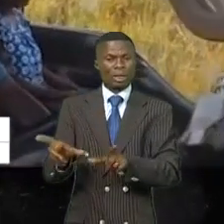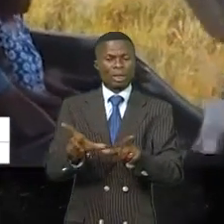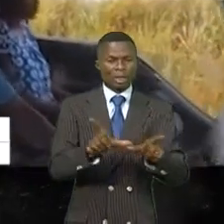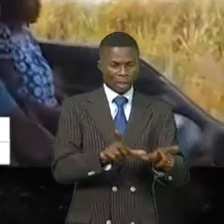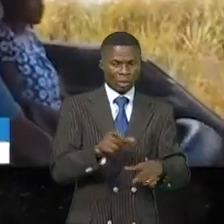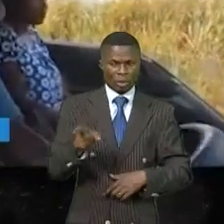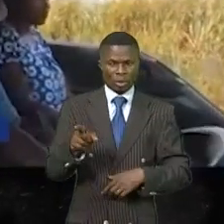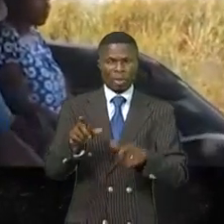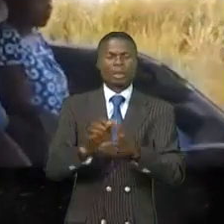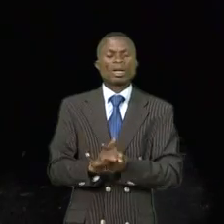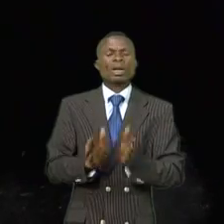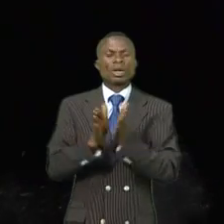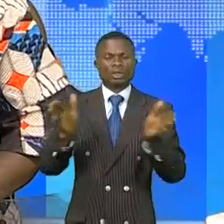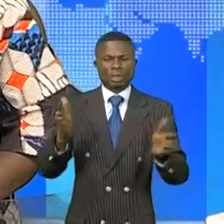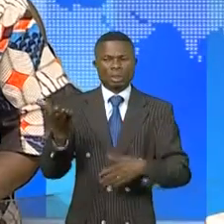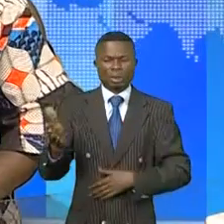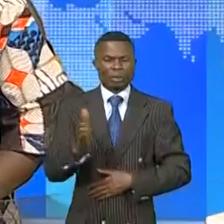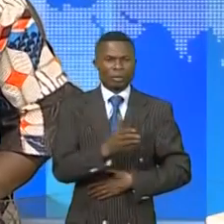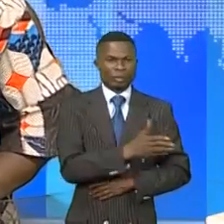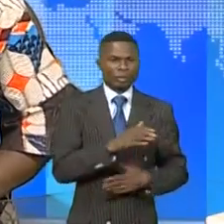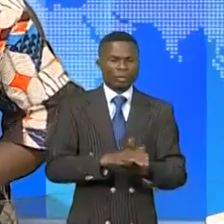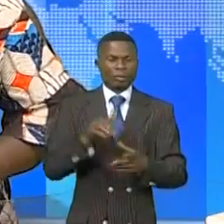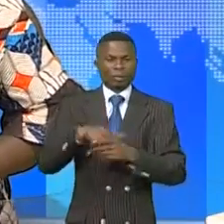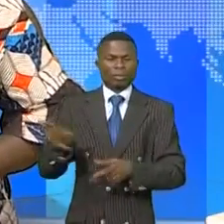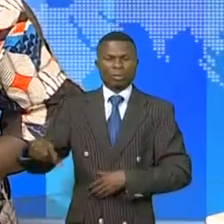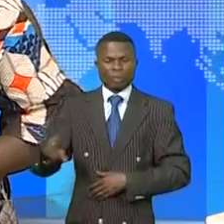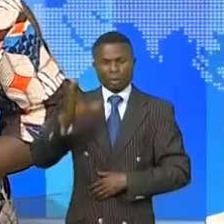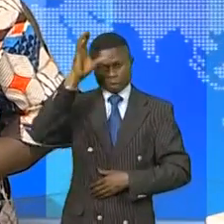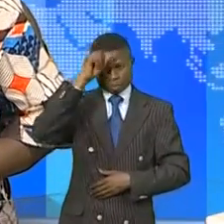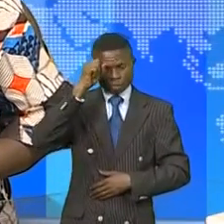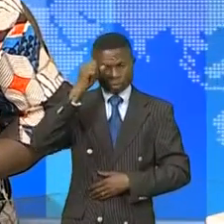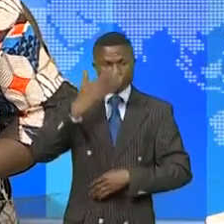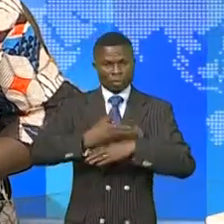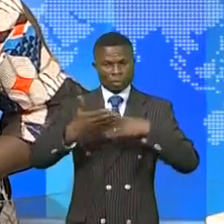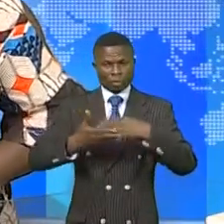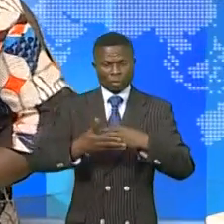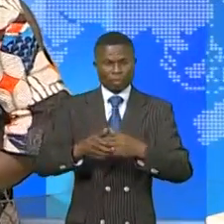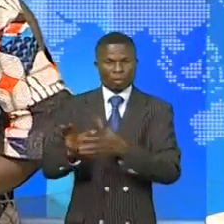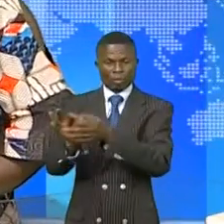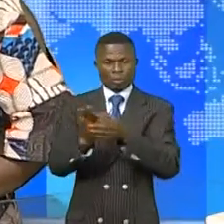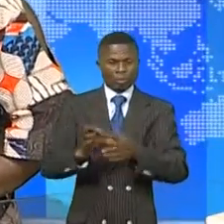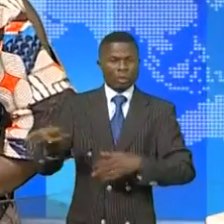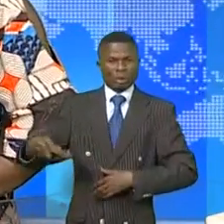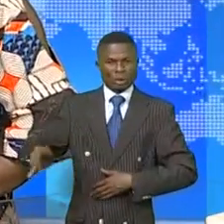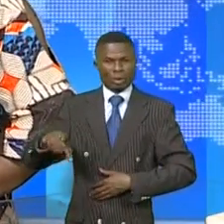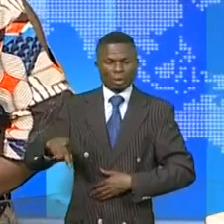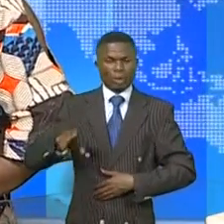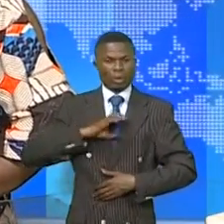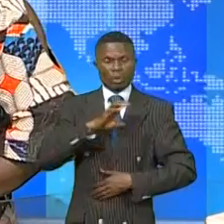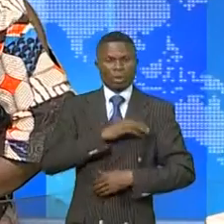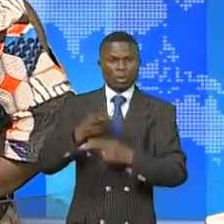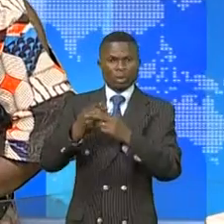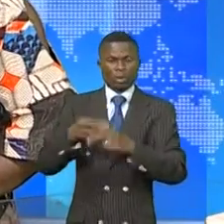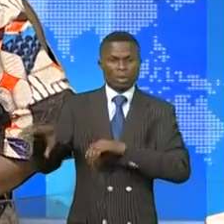particulier et les Lualabais en général. Dans la province de Kwilu, installation de la coordination provinciale du comité de suivi